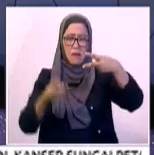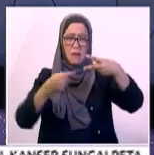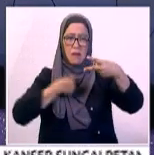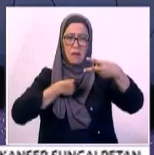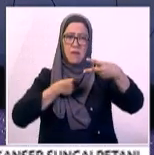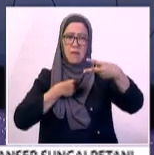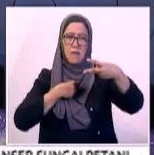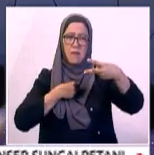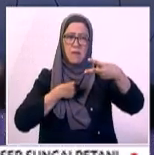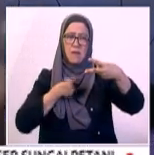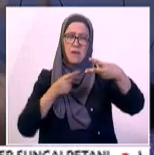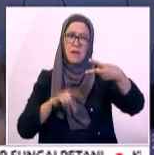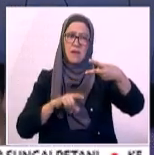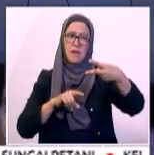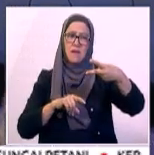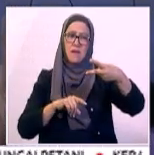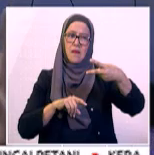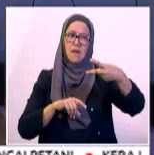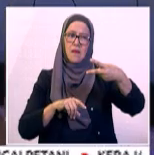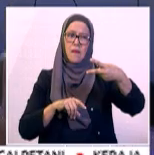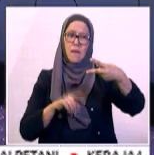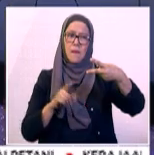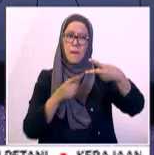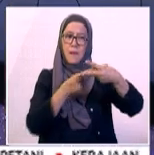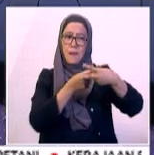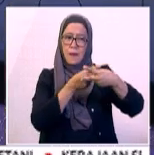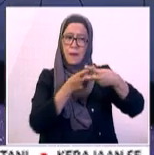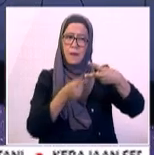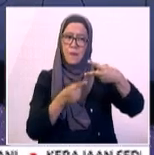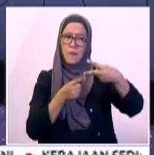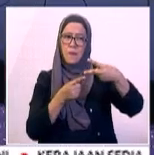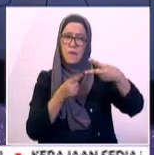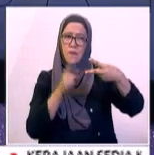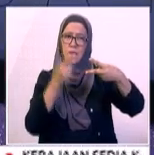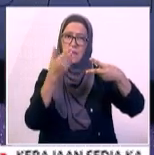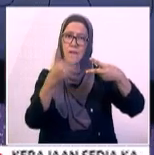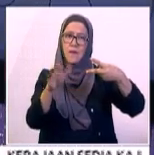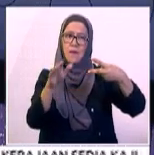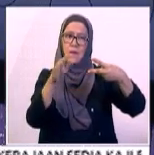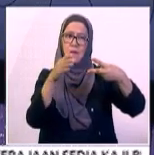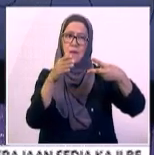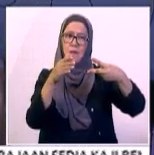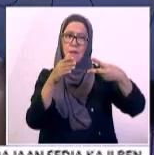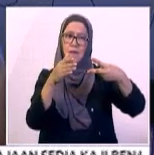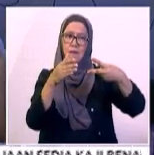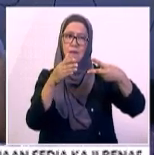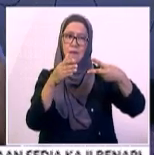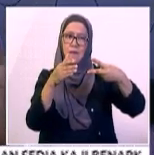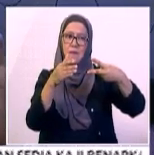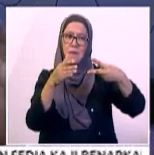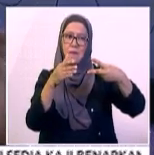Lepas tu dia bagi yang dia bagi dua dengan dia dengan dua. Lepas tu